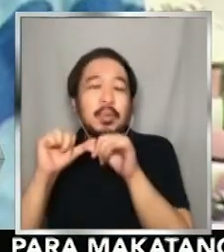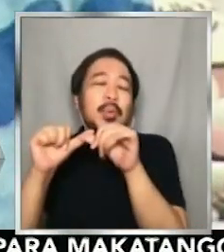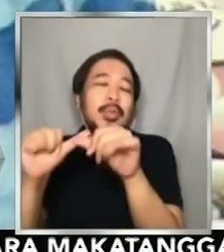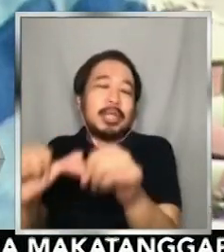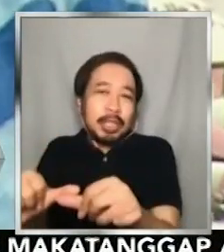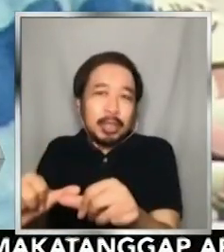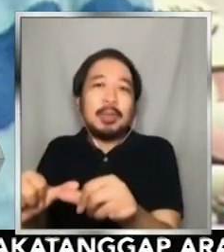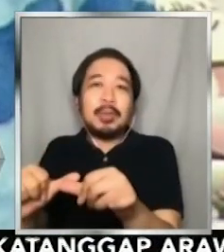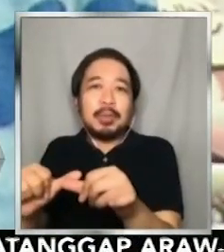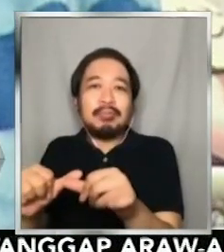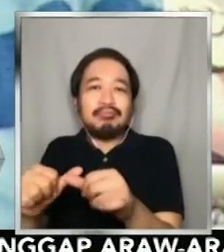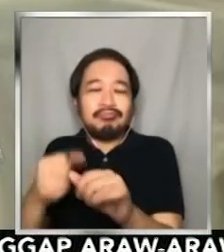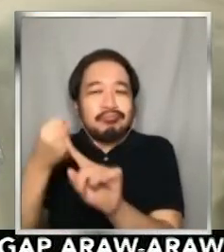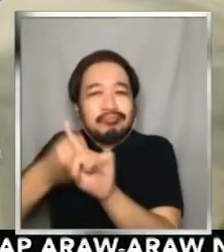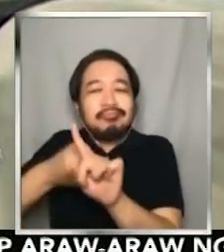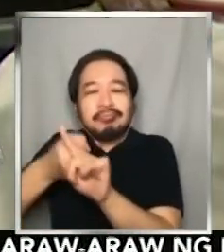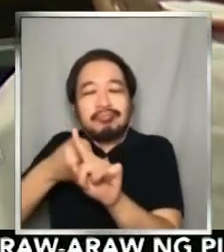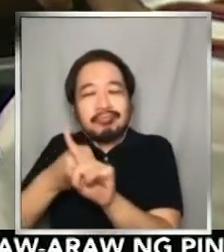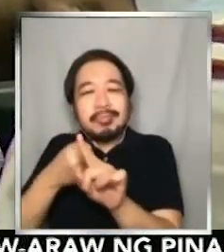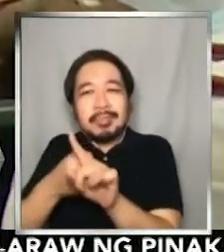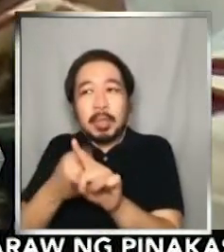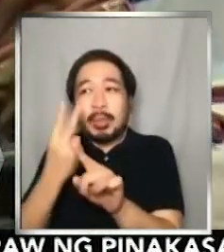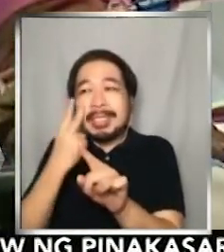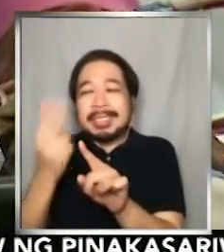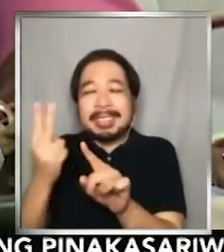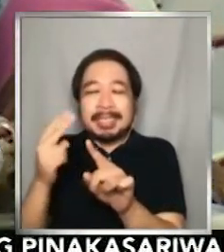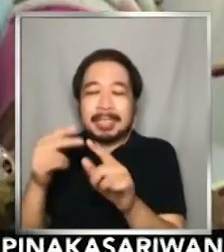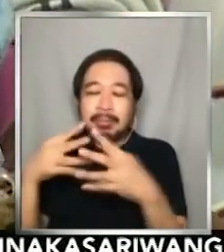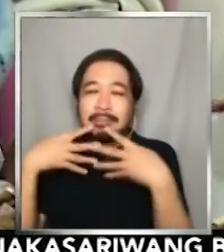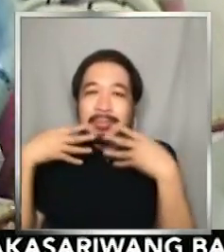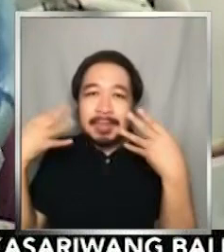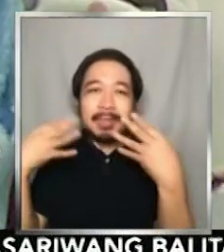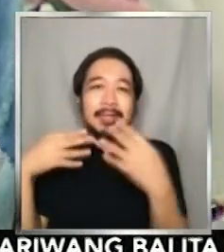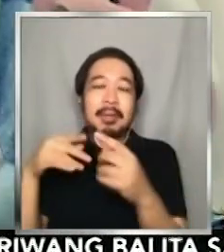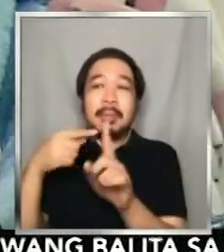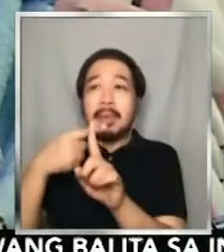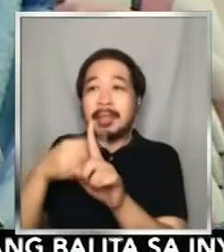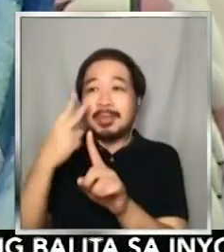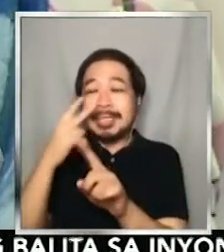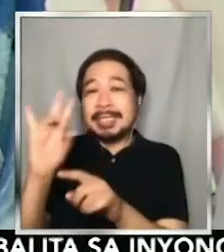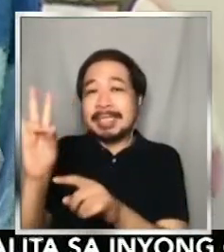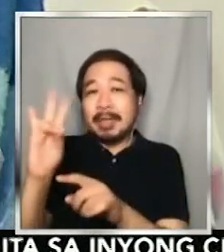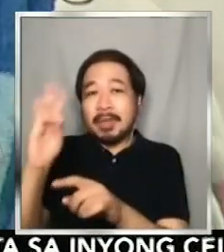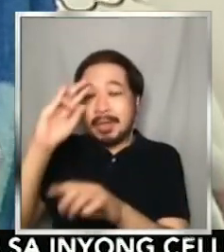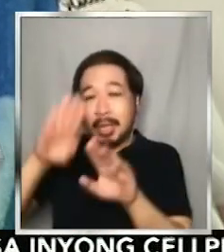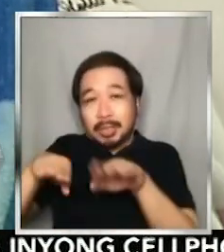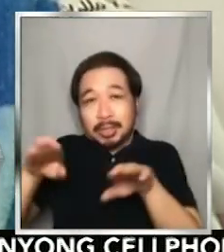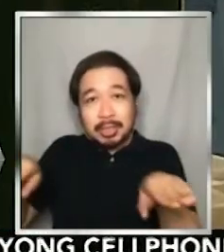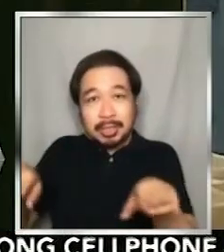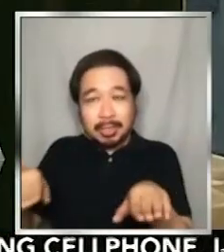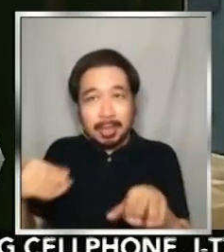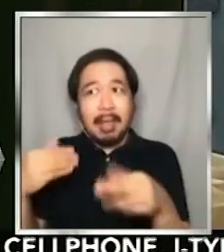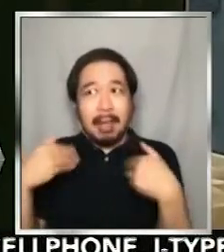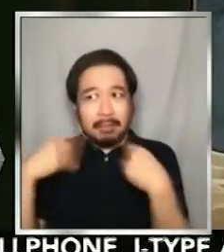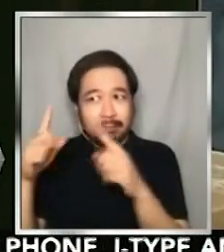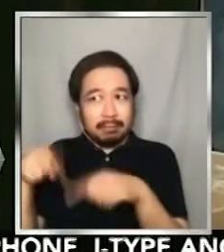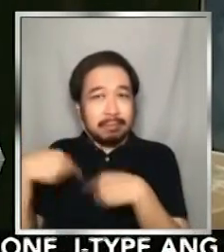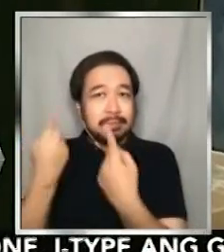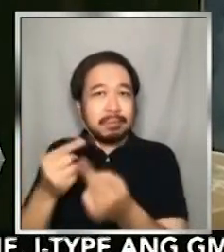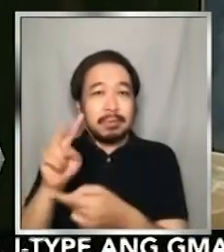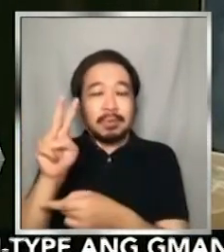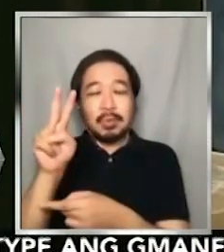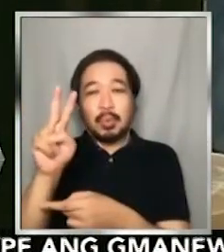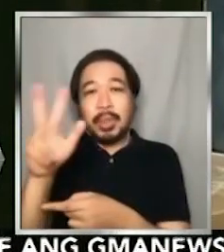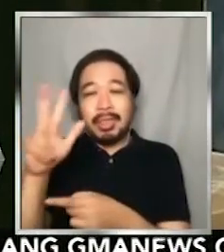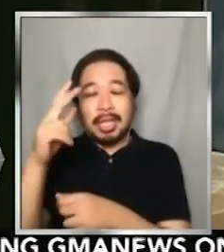ngiti at ningning sa kanyang mga mata. Ang ngiting ito at ang kanilang 7 anak na naging bunga ng 23 taong pagsasama, ipaglalaban daw